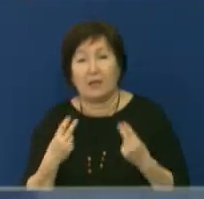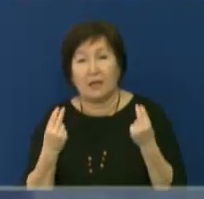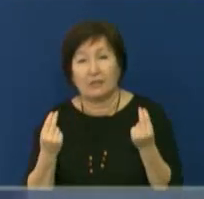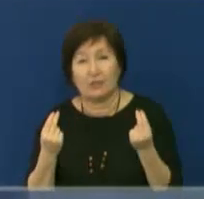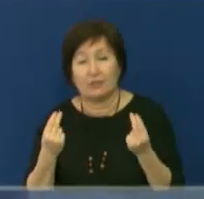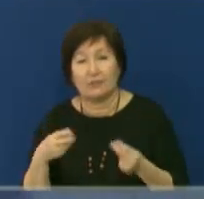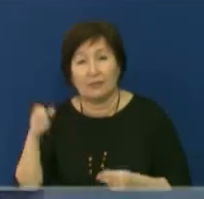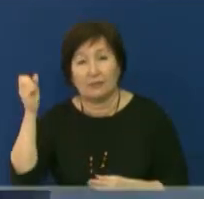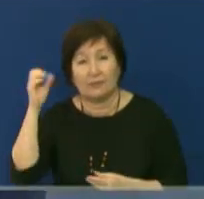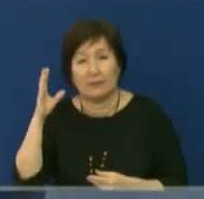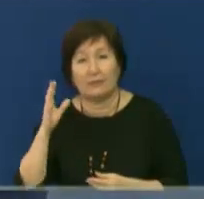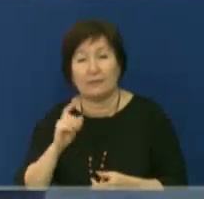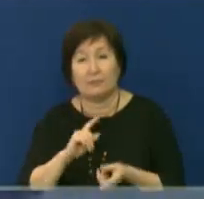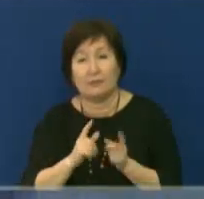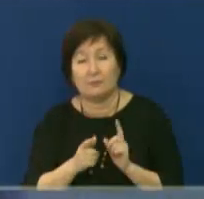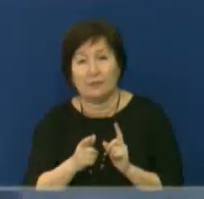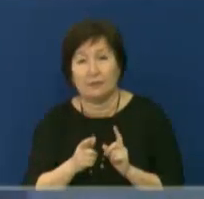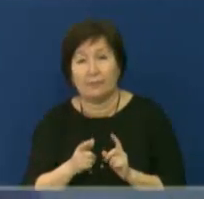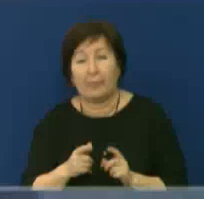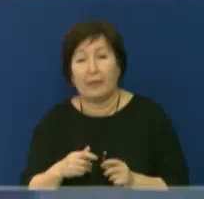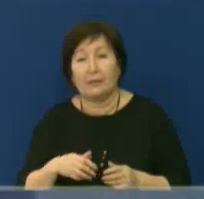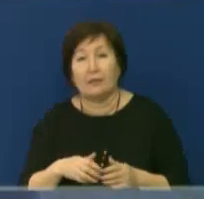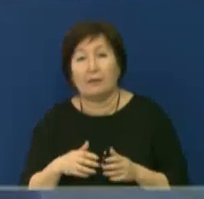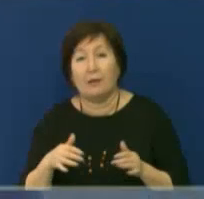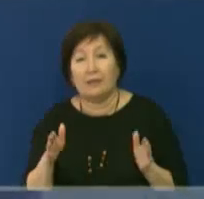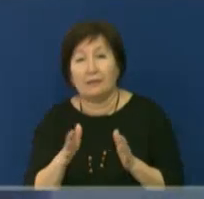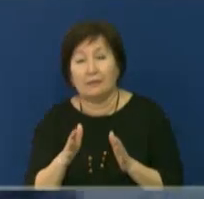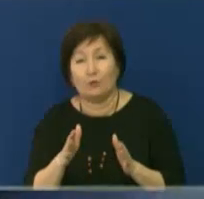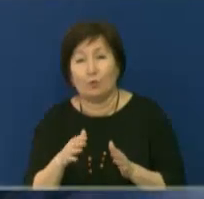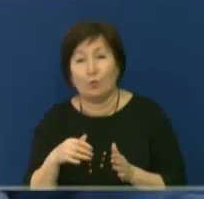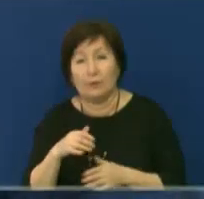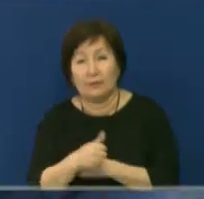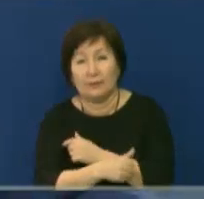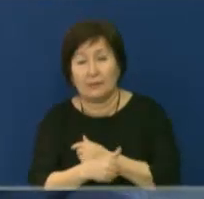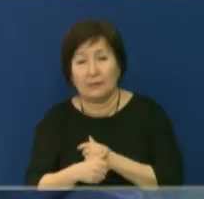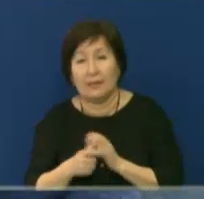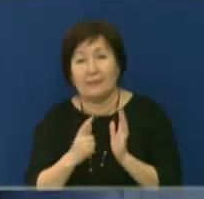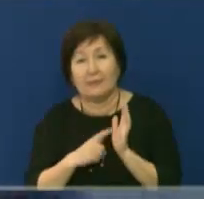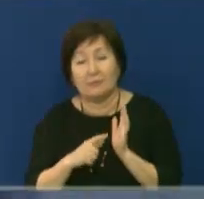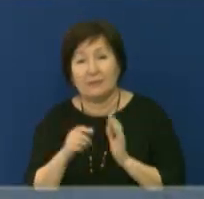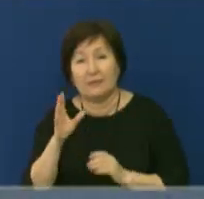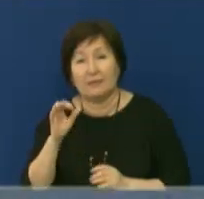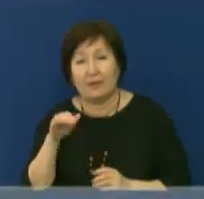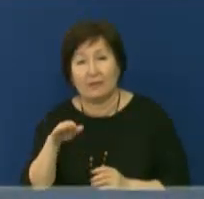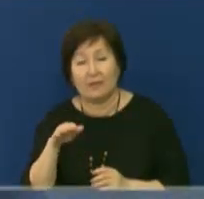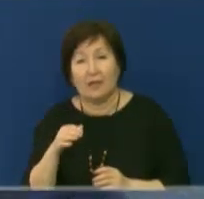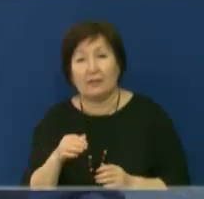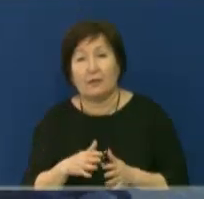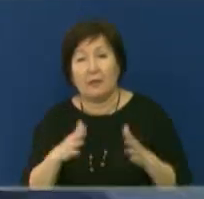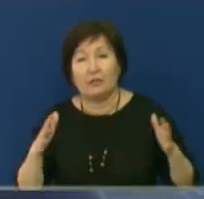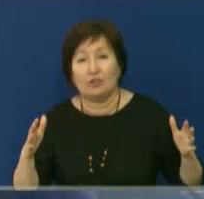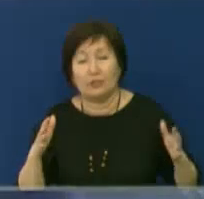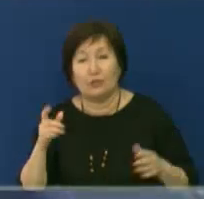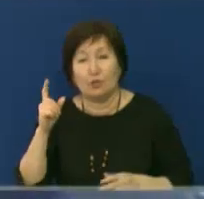Барлық шамдар 150-130 және 70 ваттық. Көлік ағыны аз кішкентай көшелерге 70 ваттық шамдарды қолданамыз. Ал 130-150